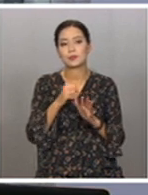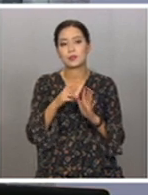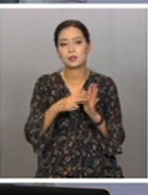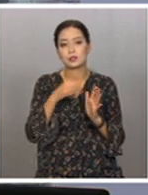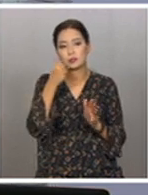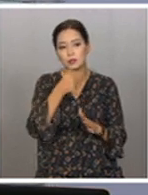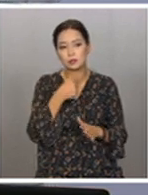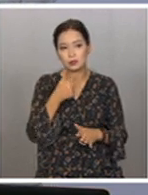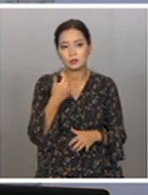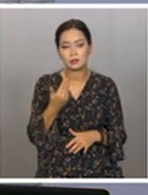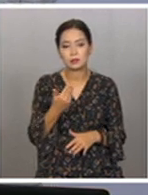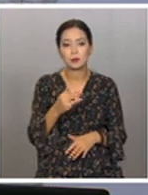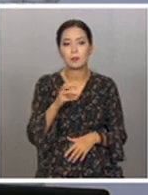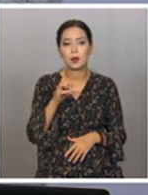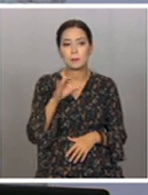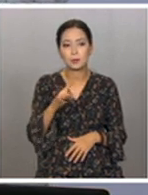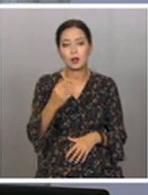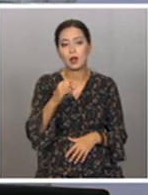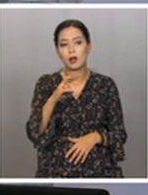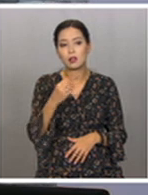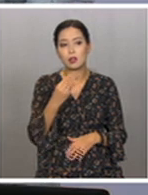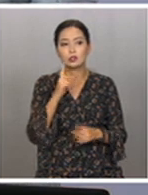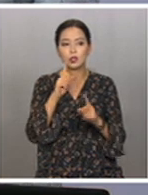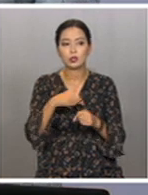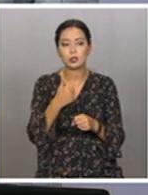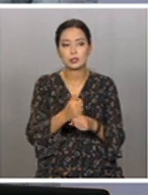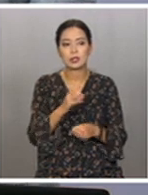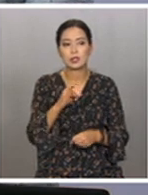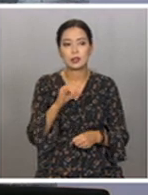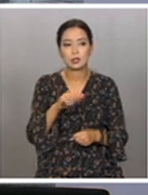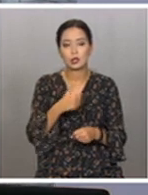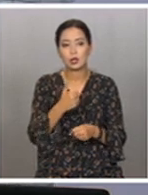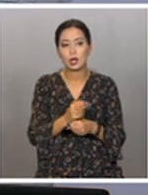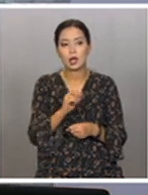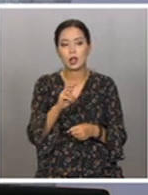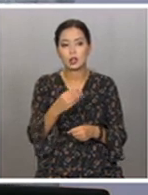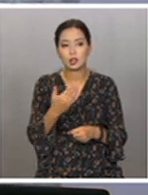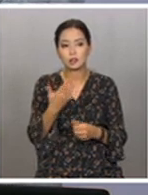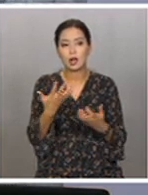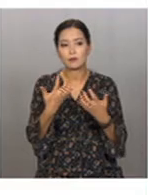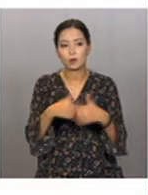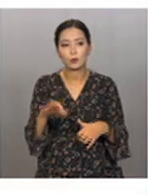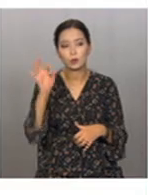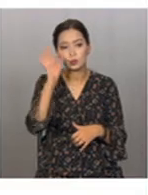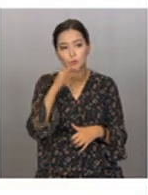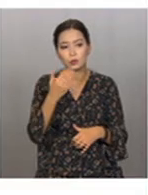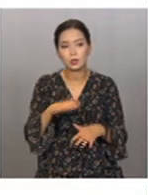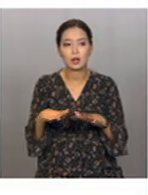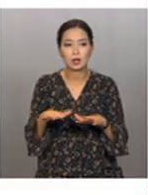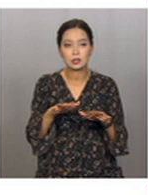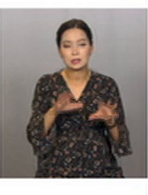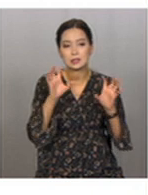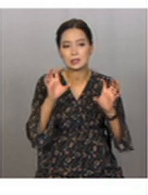1918 жылдың мамырында Алашорда үкіметі кеңес үкіметінің Алашорда автономиясы туралы қаулыларының